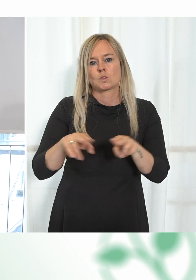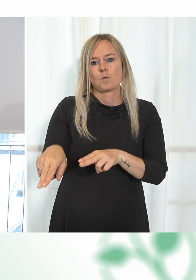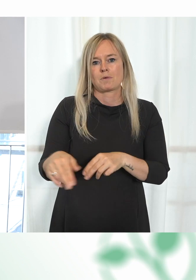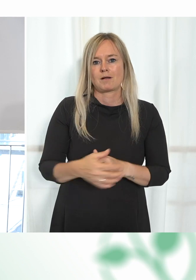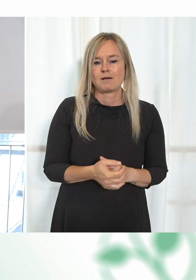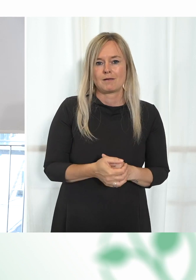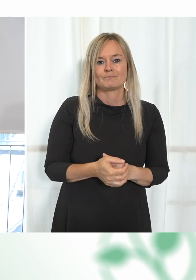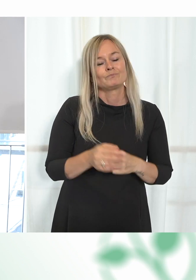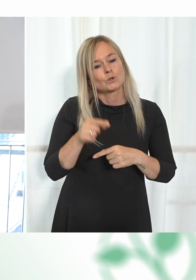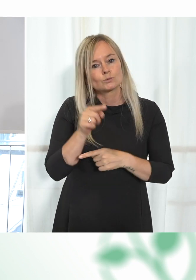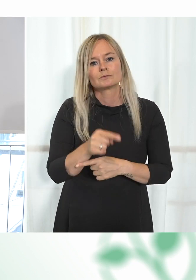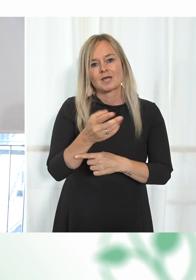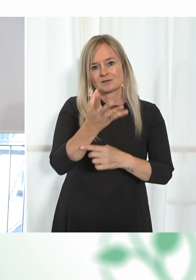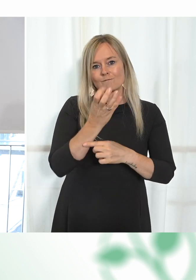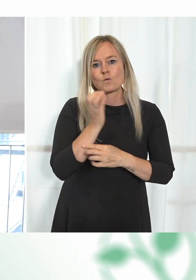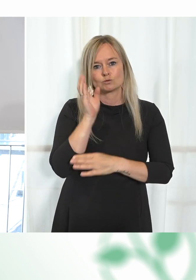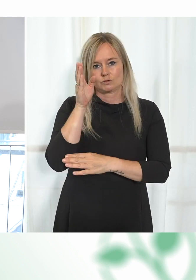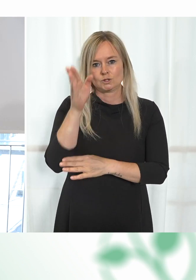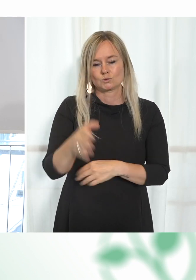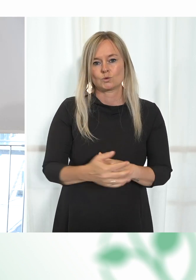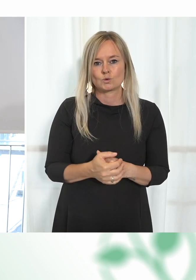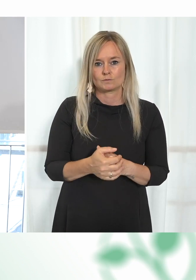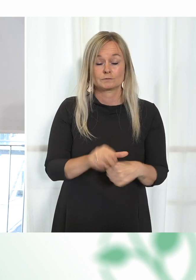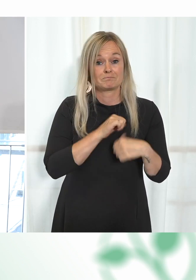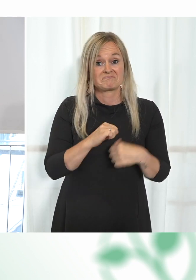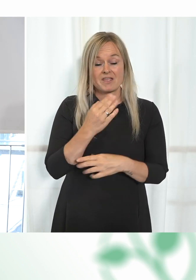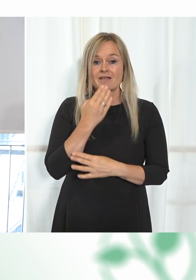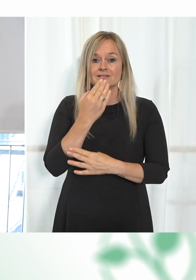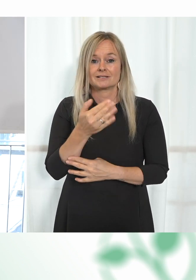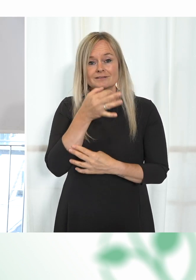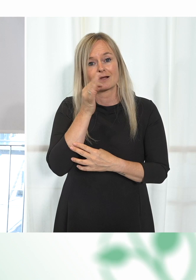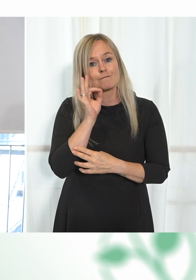für die Zukunft. Vielen Dank. Herzlichen Dank, Frau Lang. Vielen, vielen Dank. Da